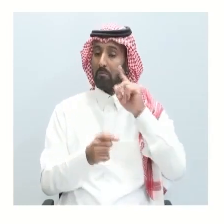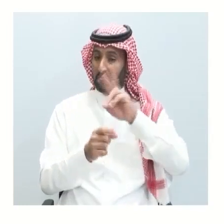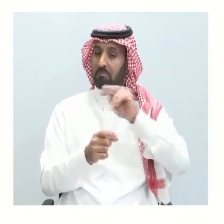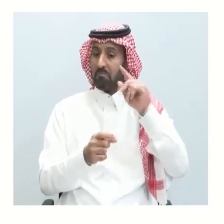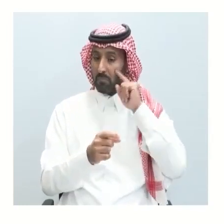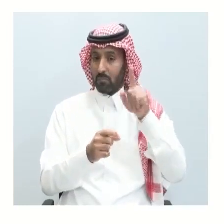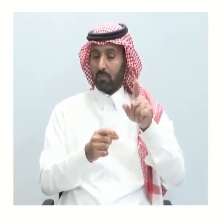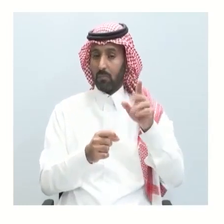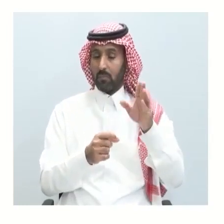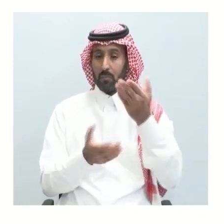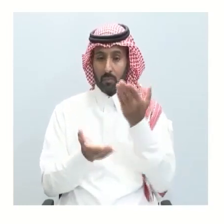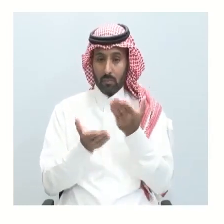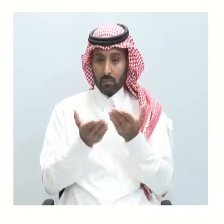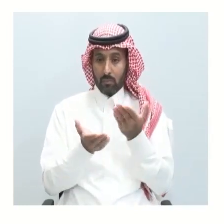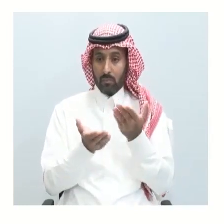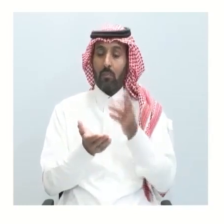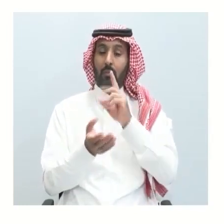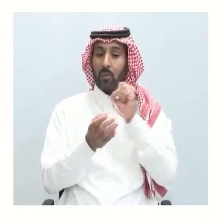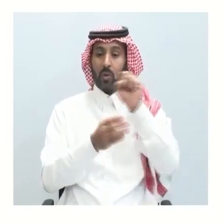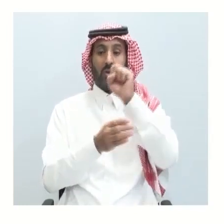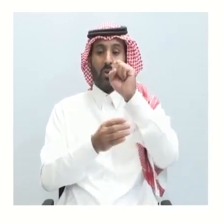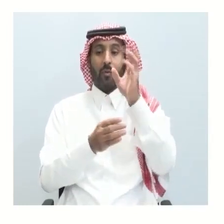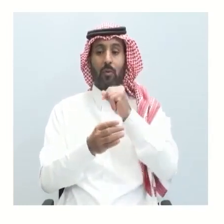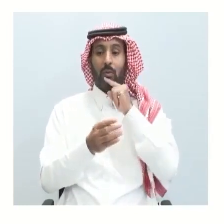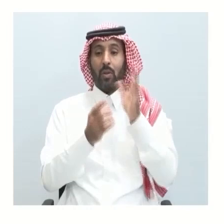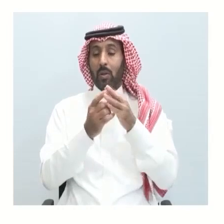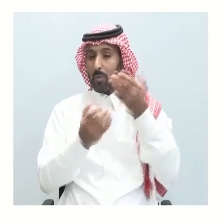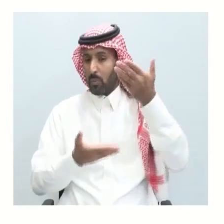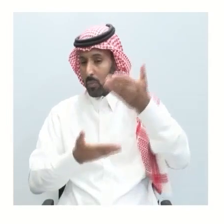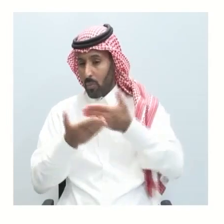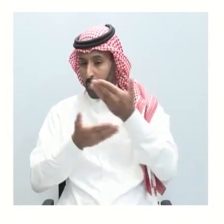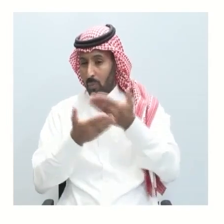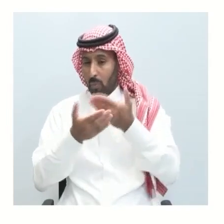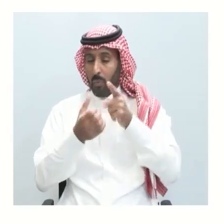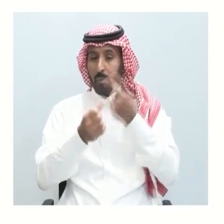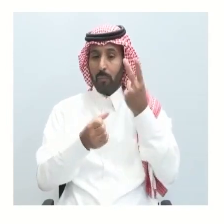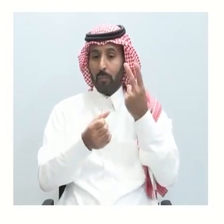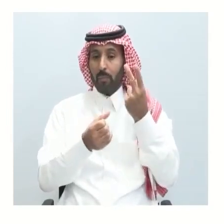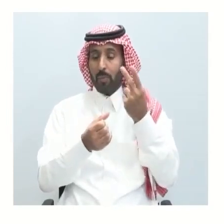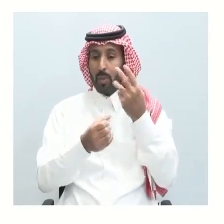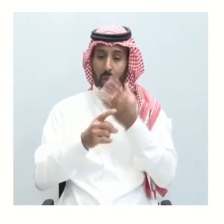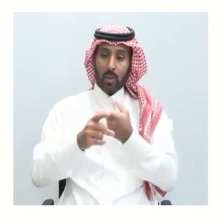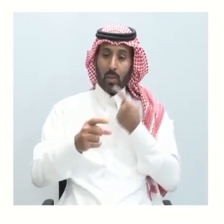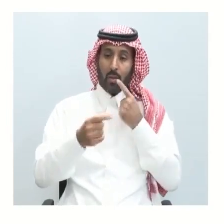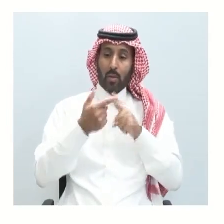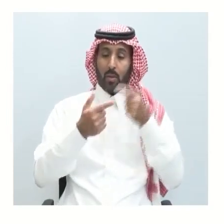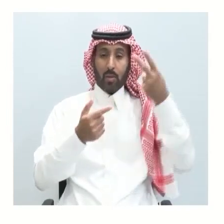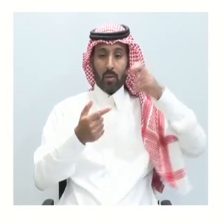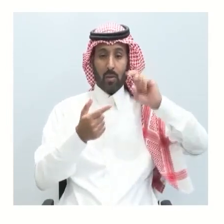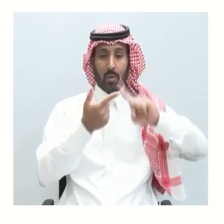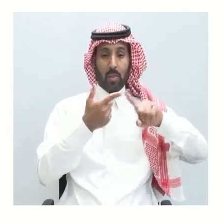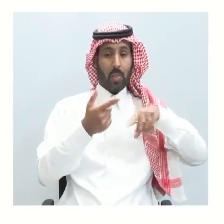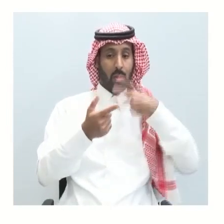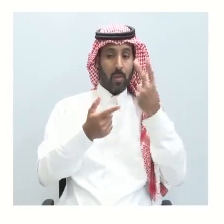غازية كلهم. هل يوجد معاملات؟ نعم في المتفاعلات يوجد المعامل 2، في النواتج عند الهيدروجين يوجد